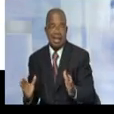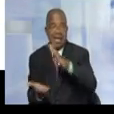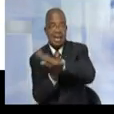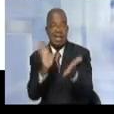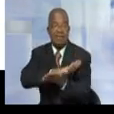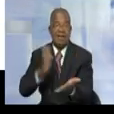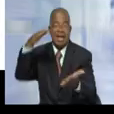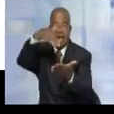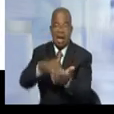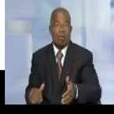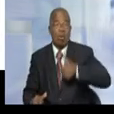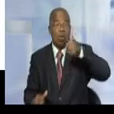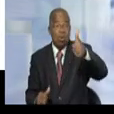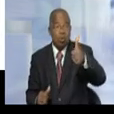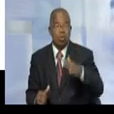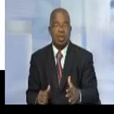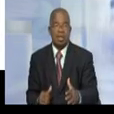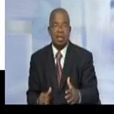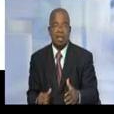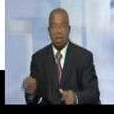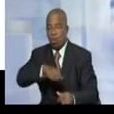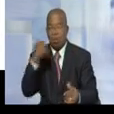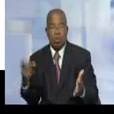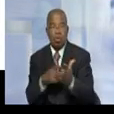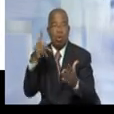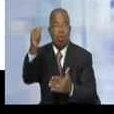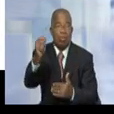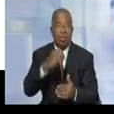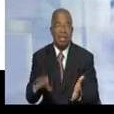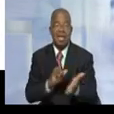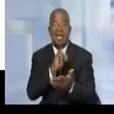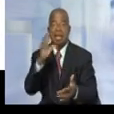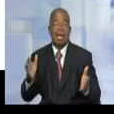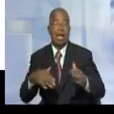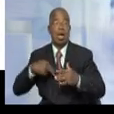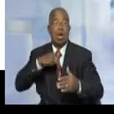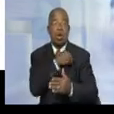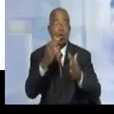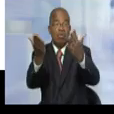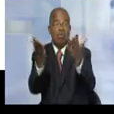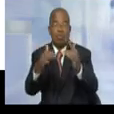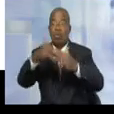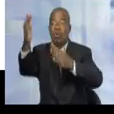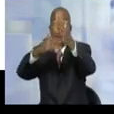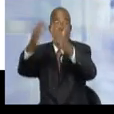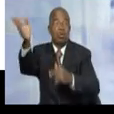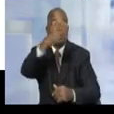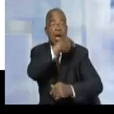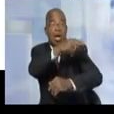aussi, il y a un grand projet qui tient à cœur aux fidèles de cette paroisse, c'est l'hôpital, que nous espérons